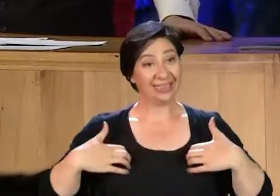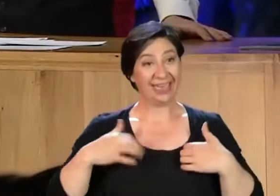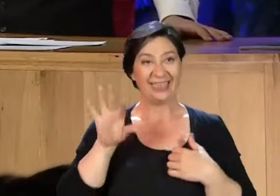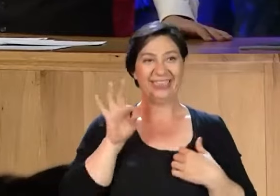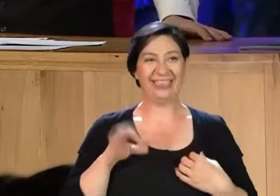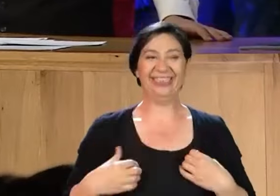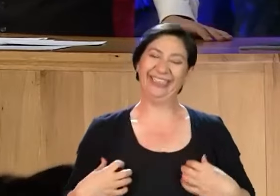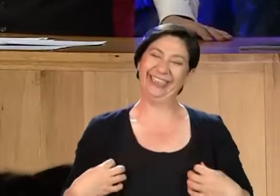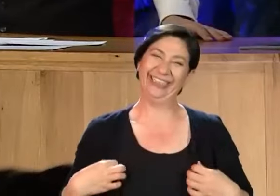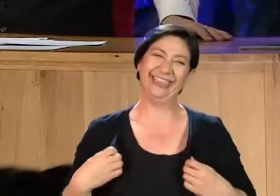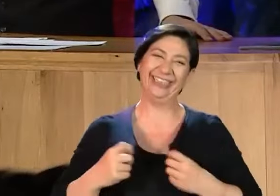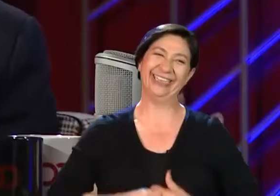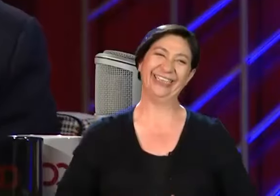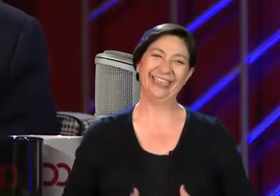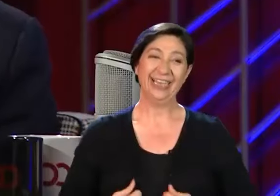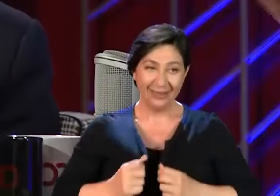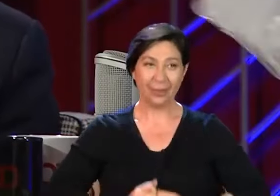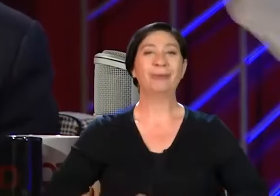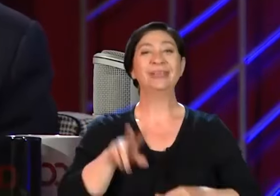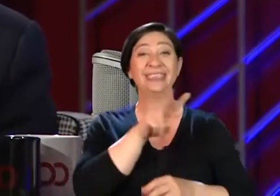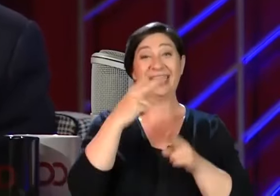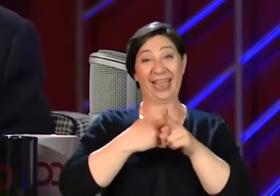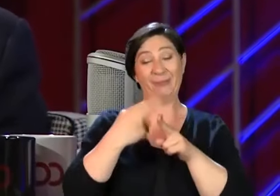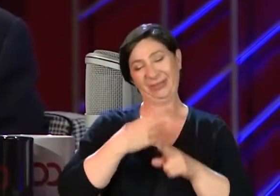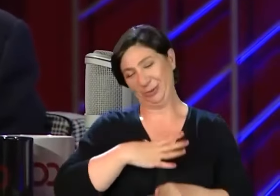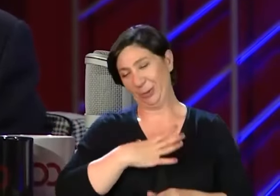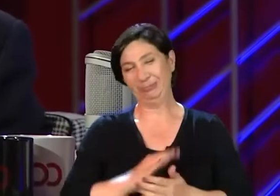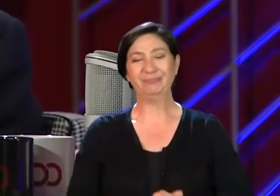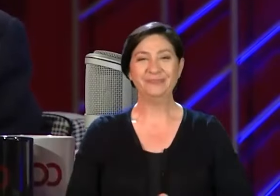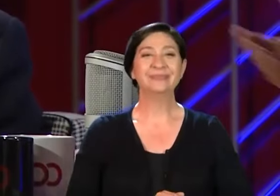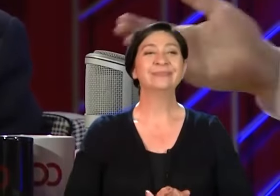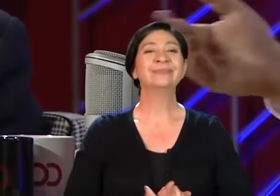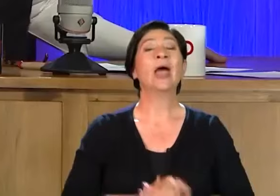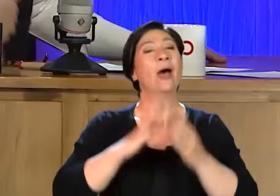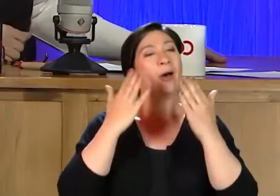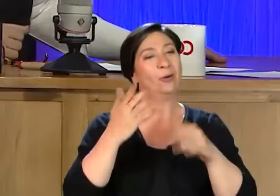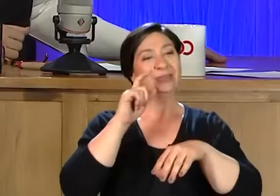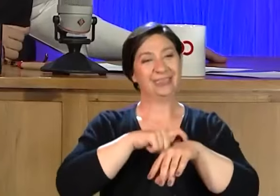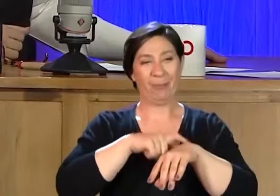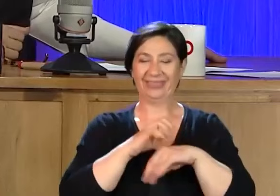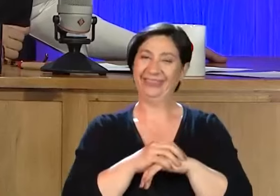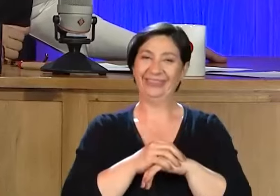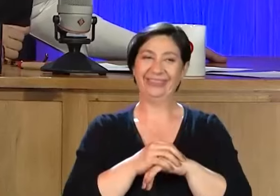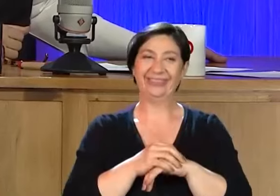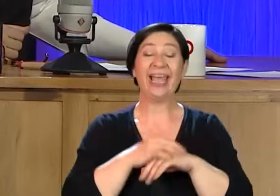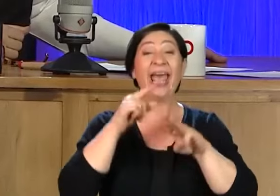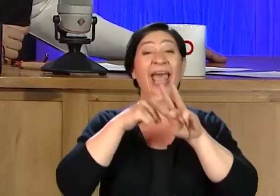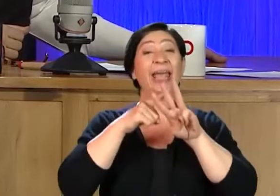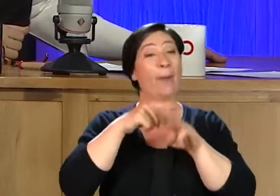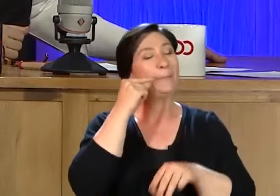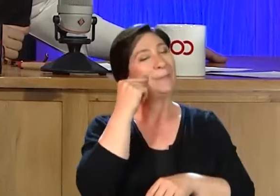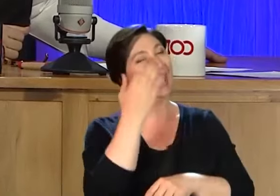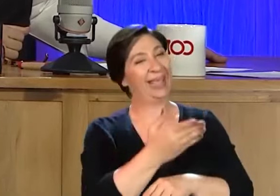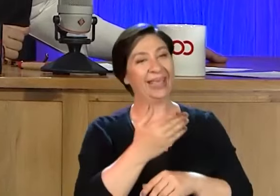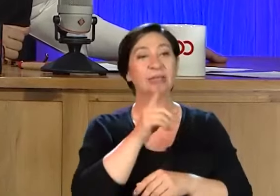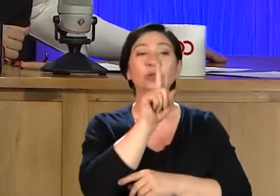edin. Dedim ya ikisini de denemek istedim. İkisini de istiyorsunuz. Evet, evet. Pekala. O zaman Ekrem Bey